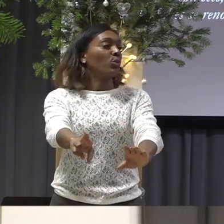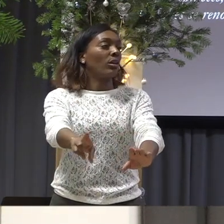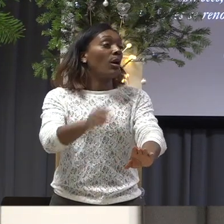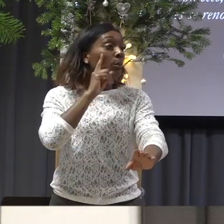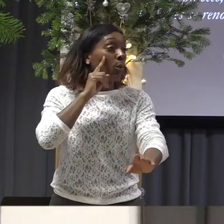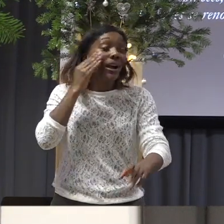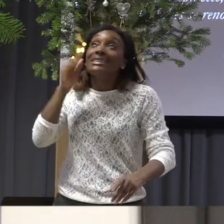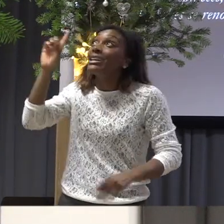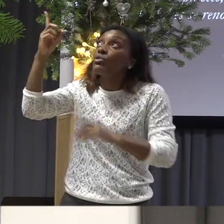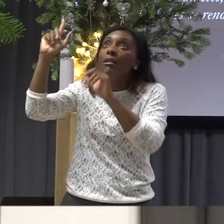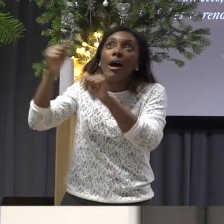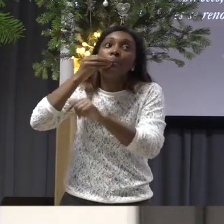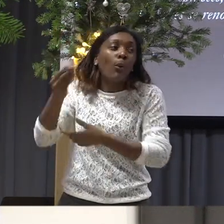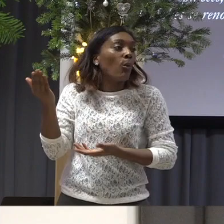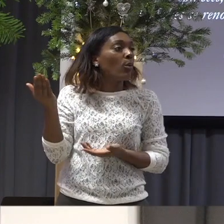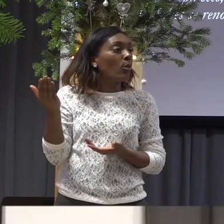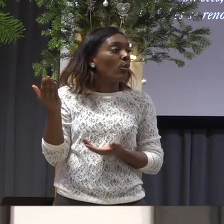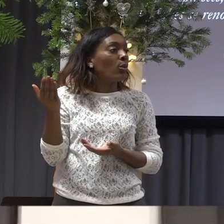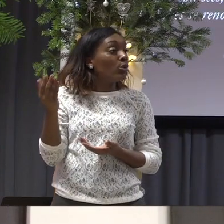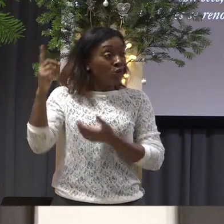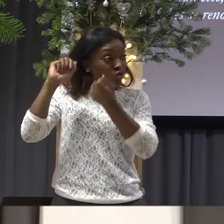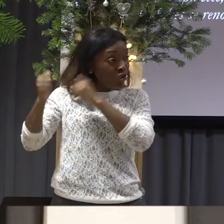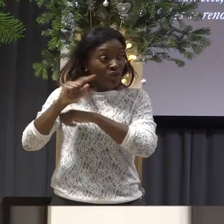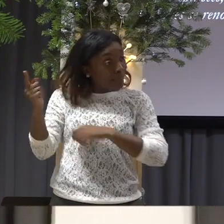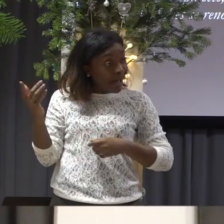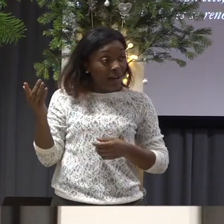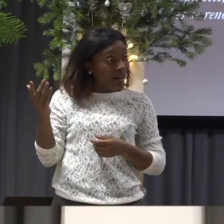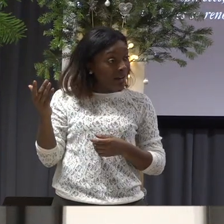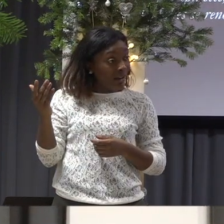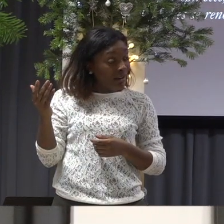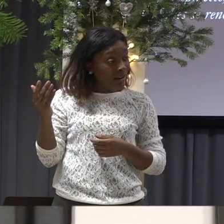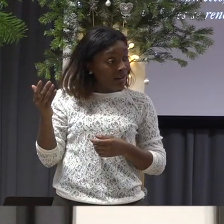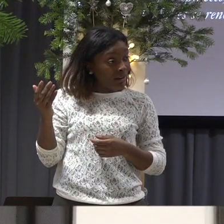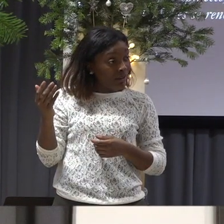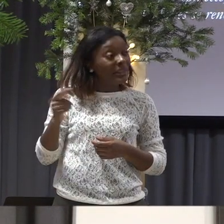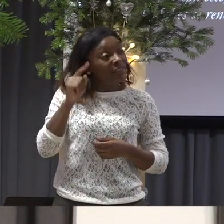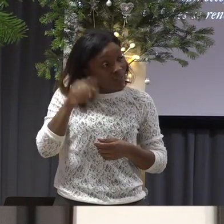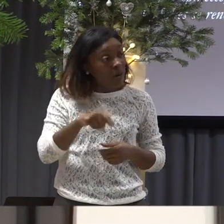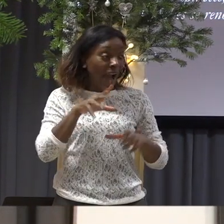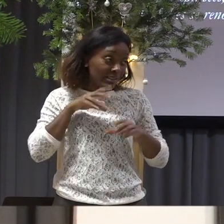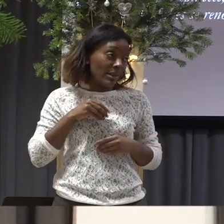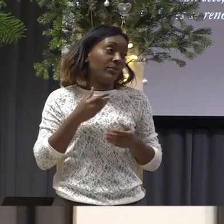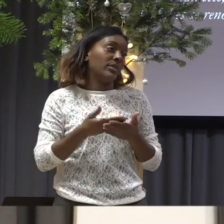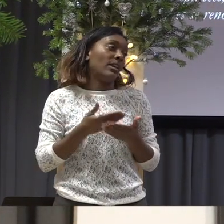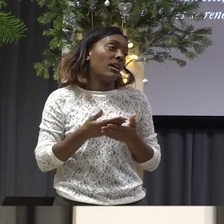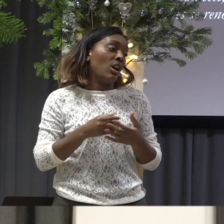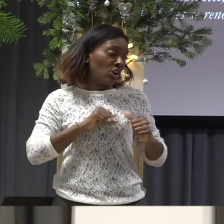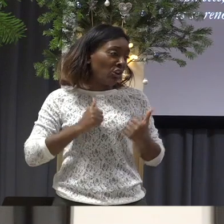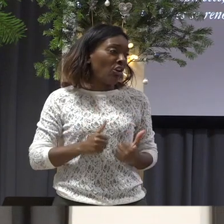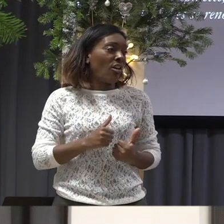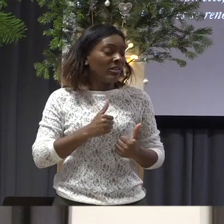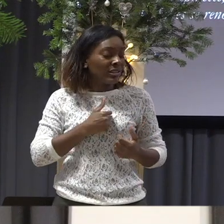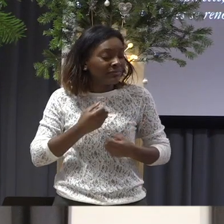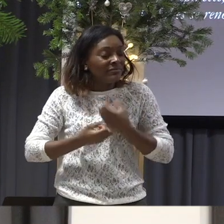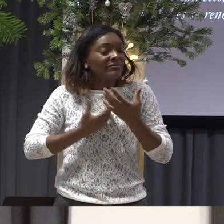est au contrôle. Une chose est ce qu'il y a, et autre chose c'est que tu acceptes de faire passer sur ton cœur. Alors ne laisse pas la